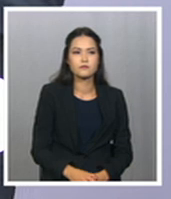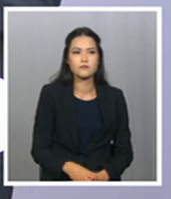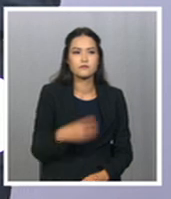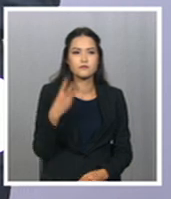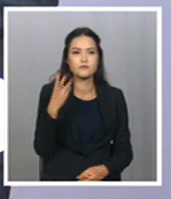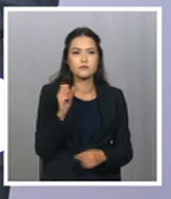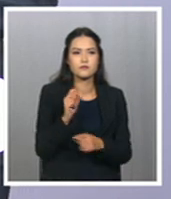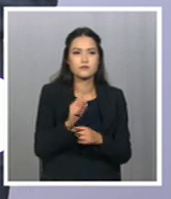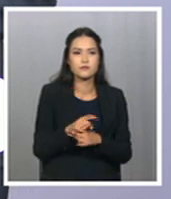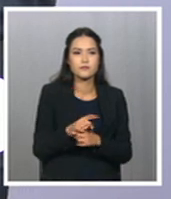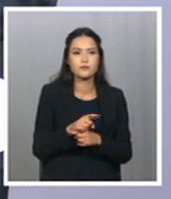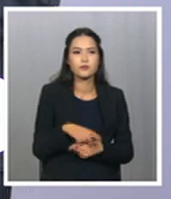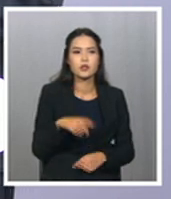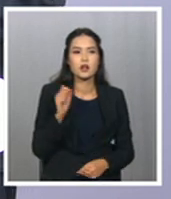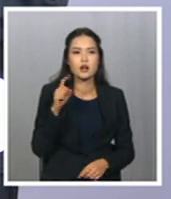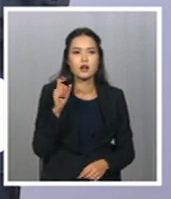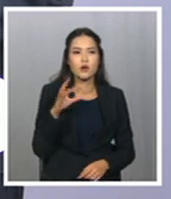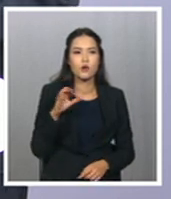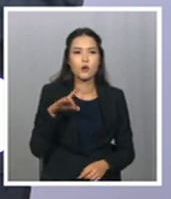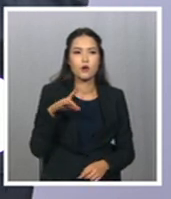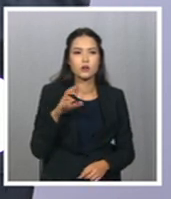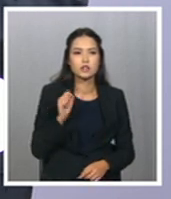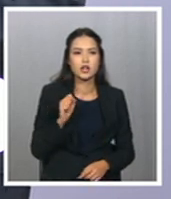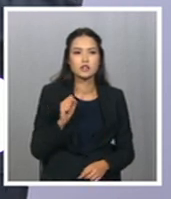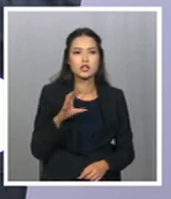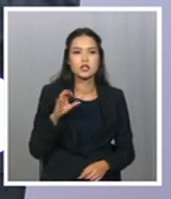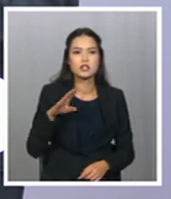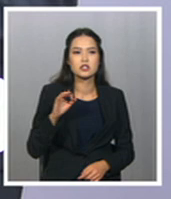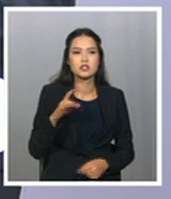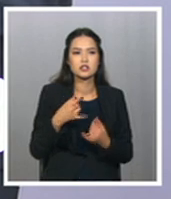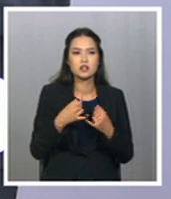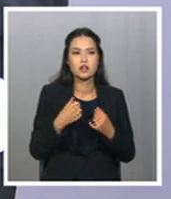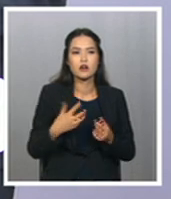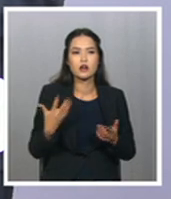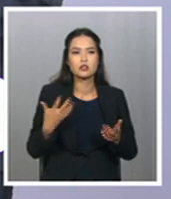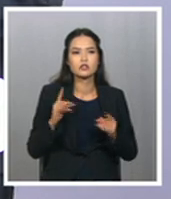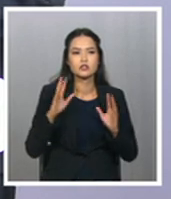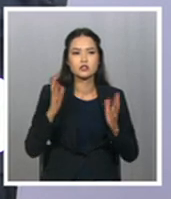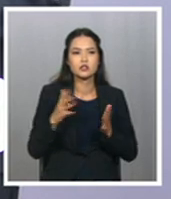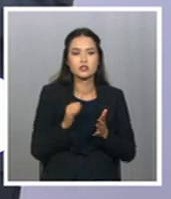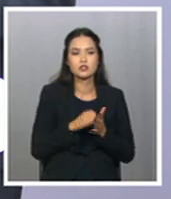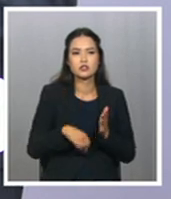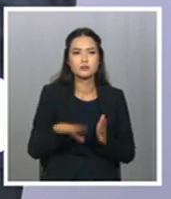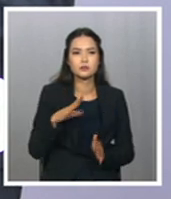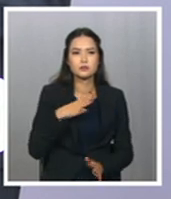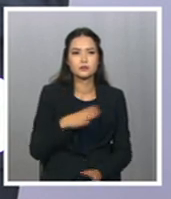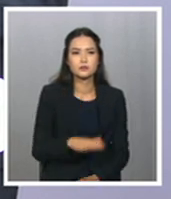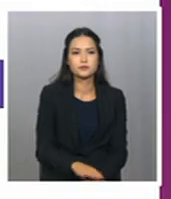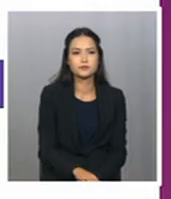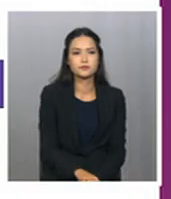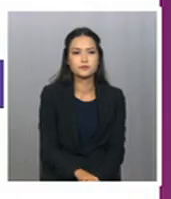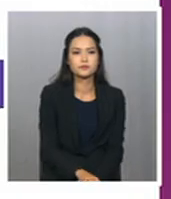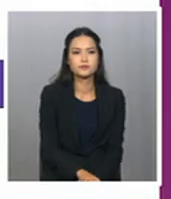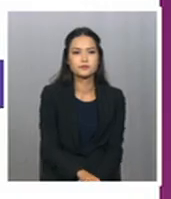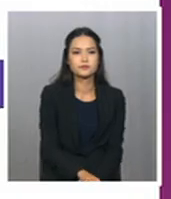Үшінші тапсырмаға келсек, Алтын Орданың ыдырауына қандай жағдайлар себеп болды?